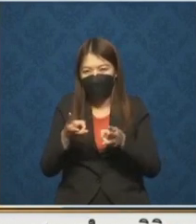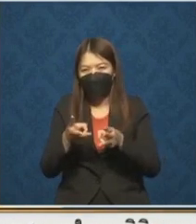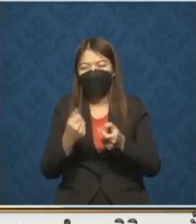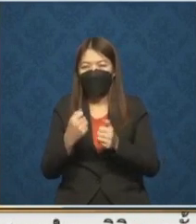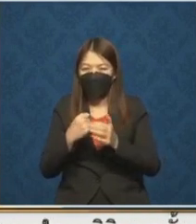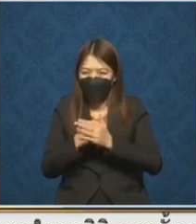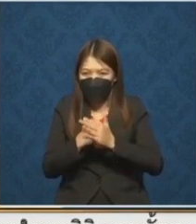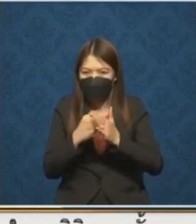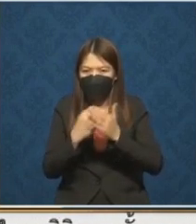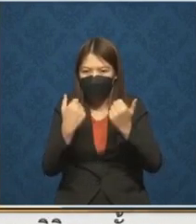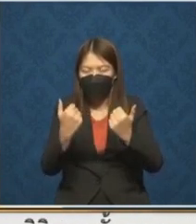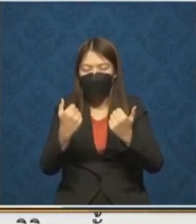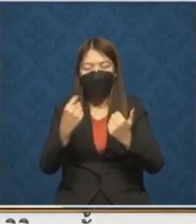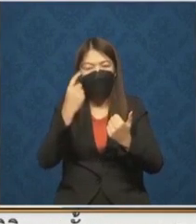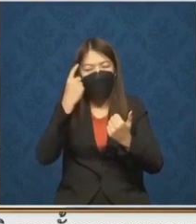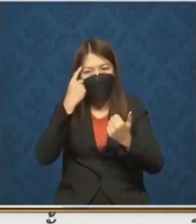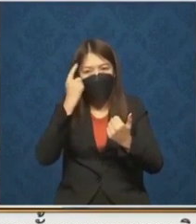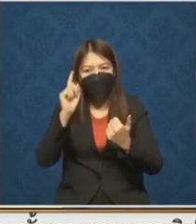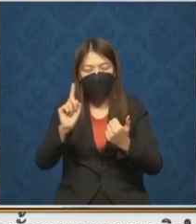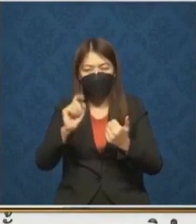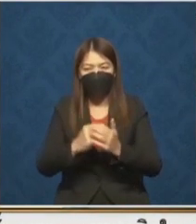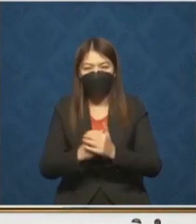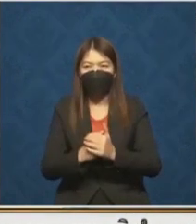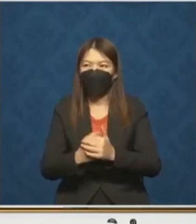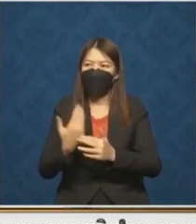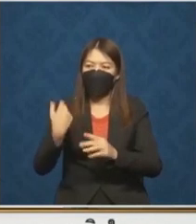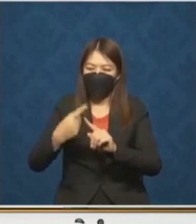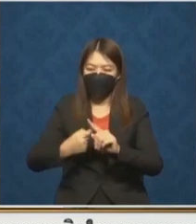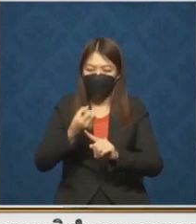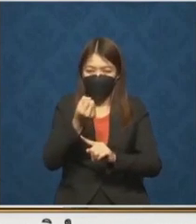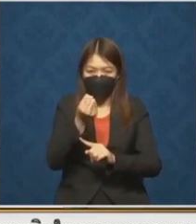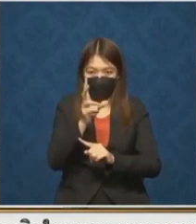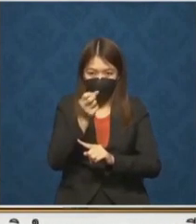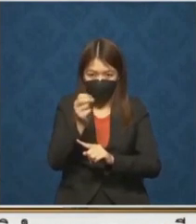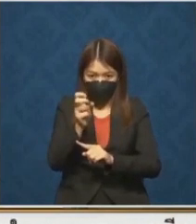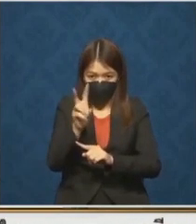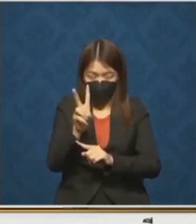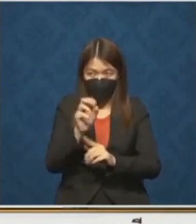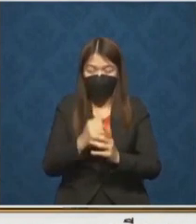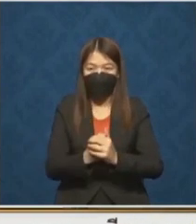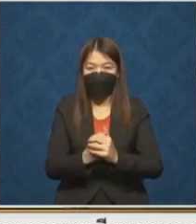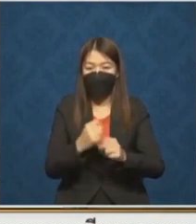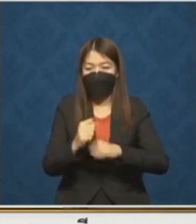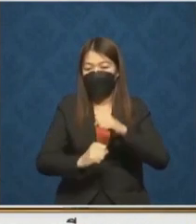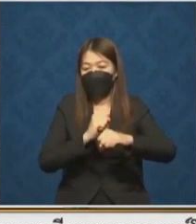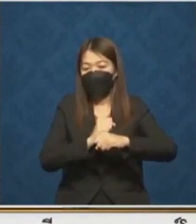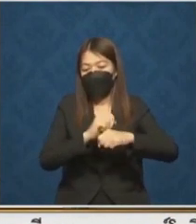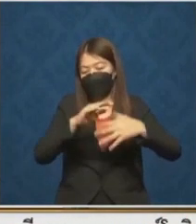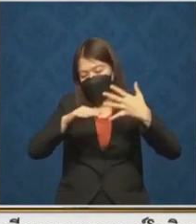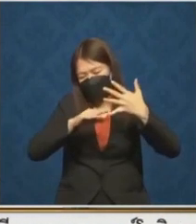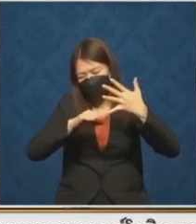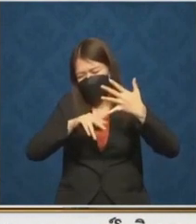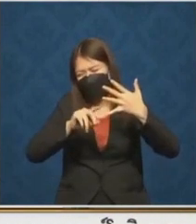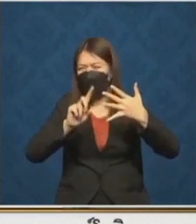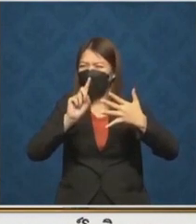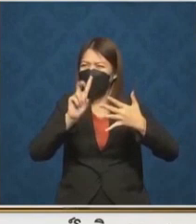นดีคืนดีท่ประทานทกรบเมื่อปลายเดือนทันวาคม 2,564หรอมา